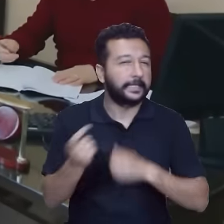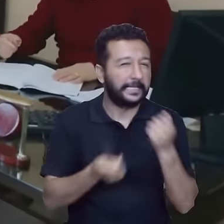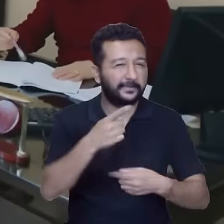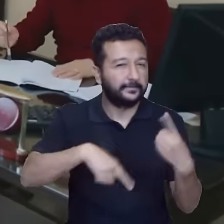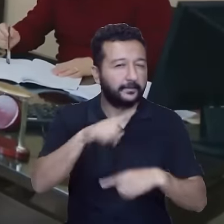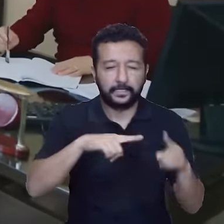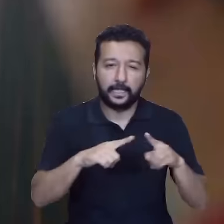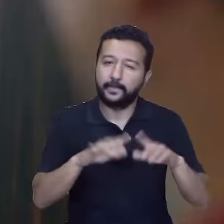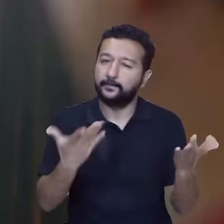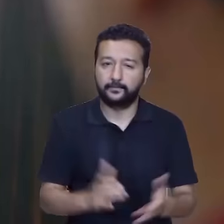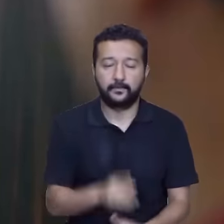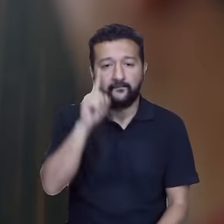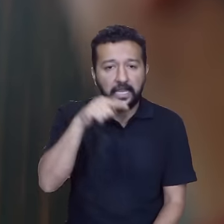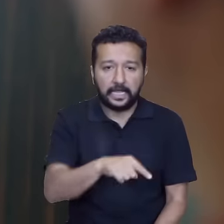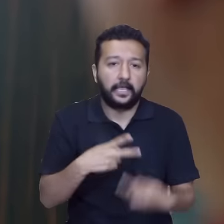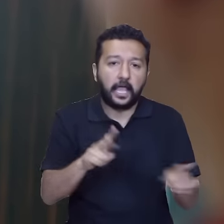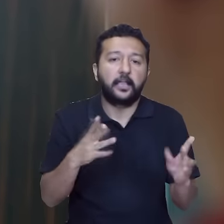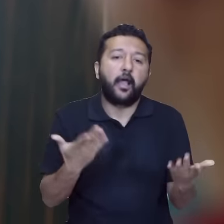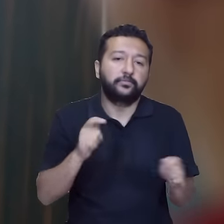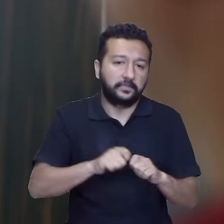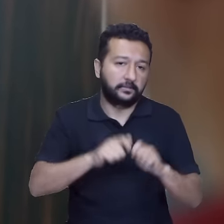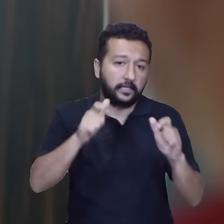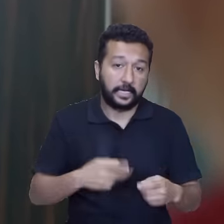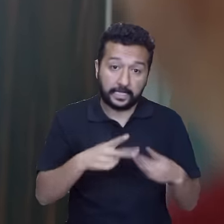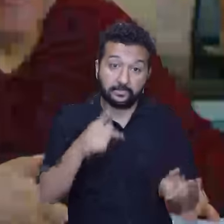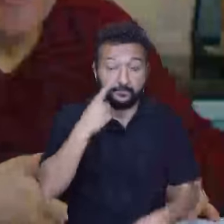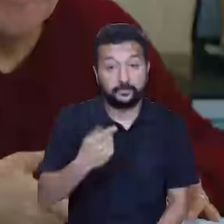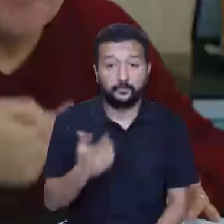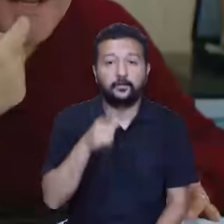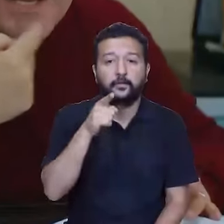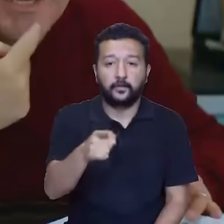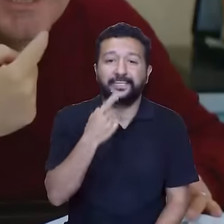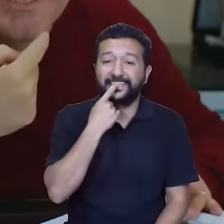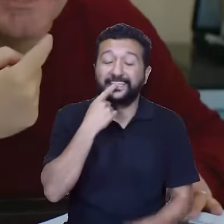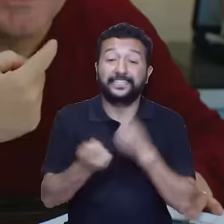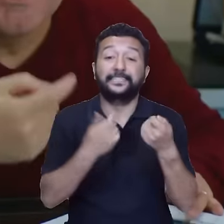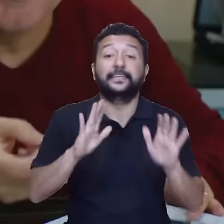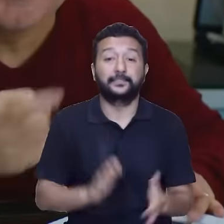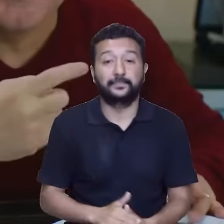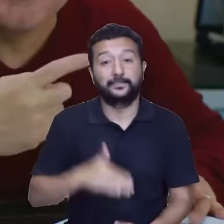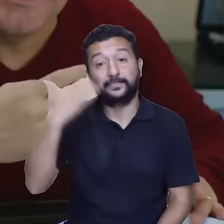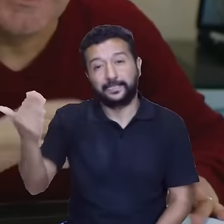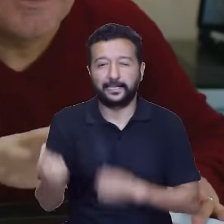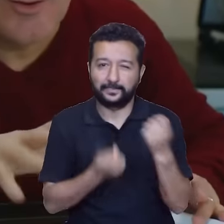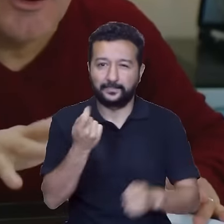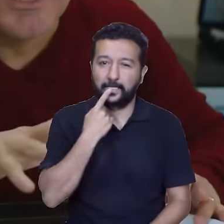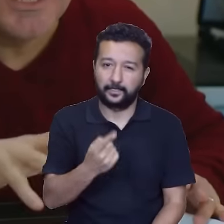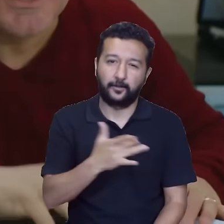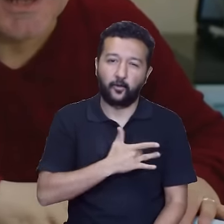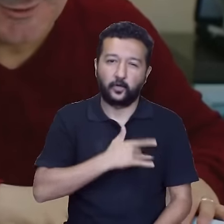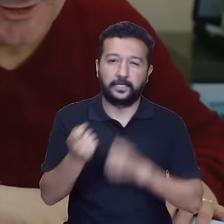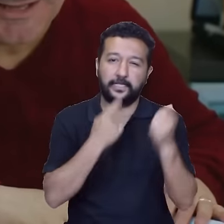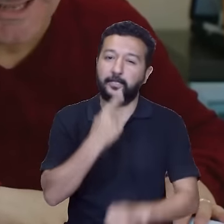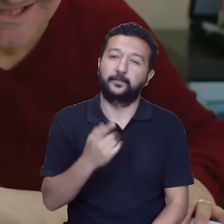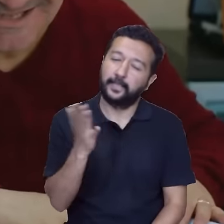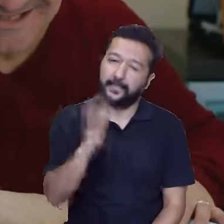işler Tarık, ha? Vallahi daha açamadık işte abi muayenehaneyi, bir açalım bakacağız. Oğlum diş işleri değil, diğer işler. Gönül işleri